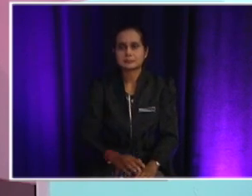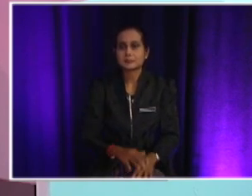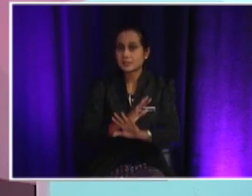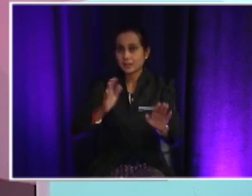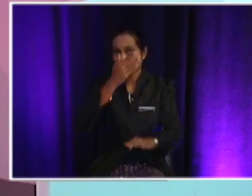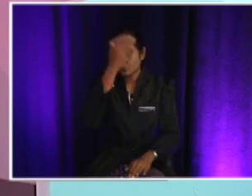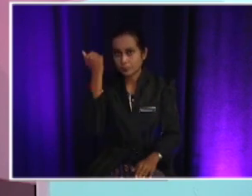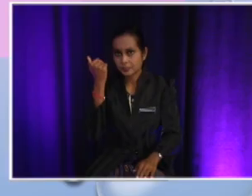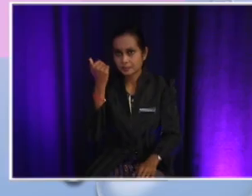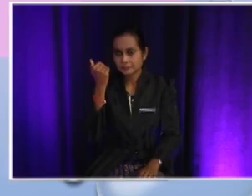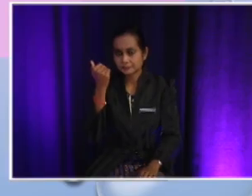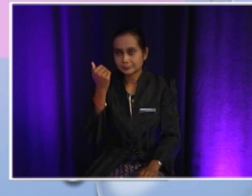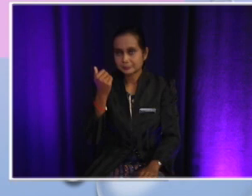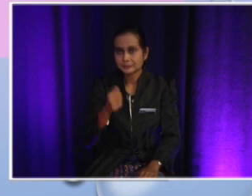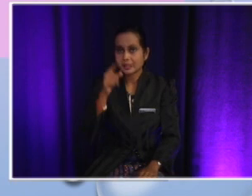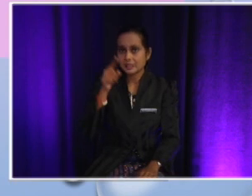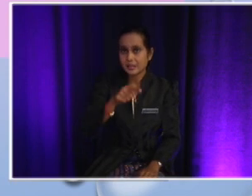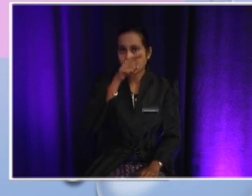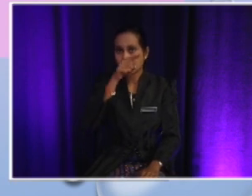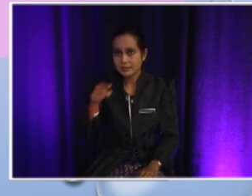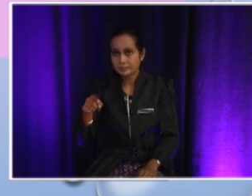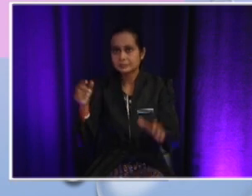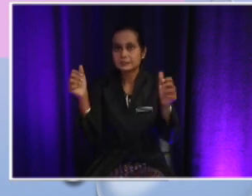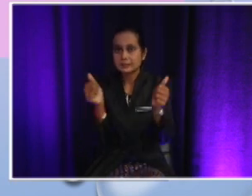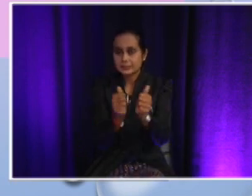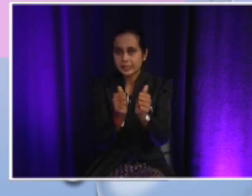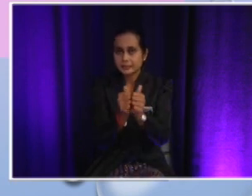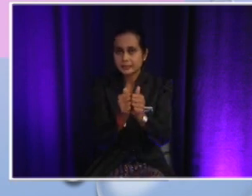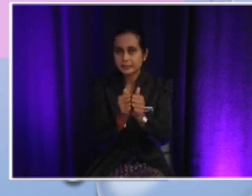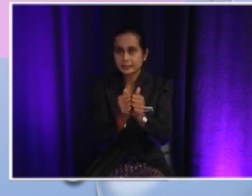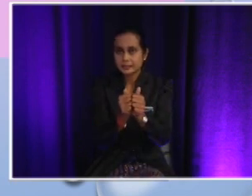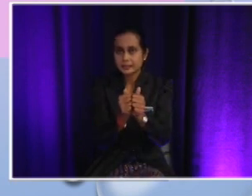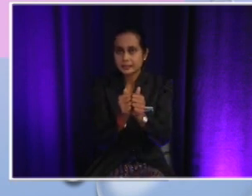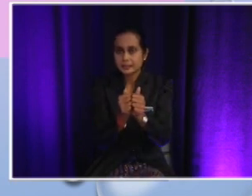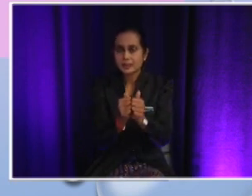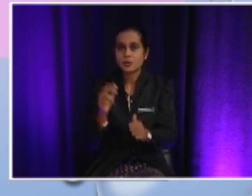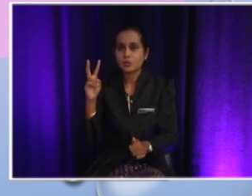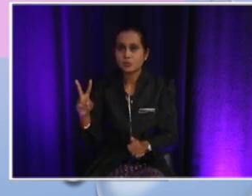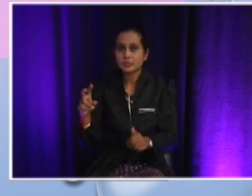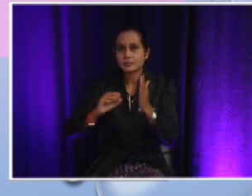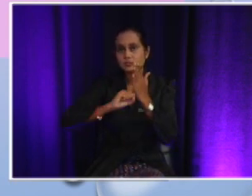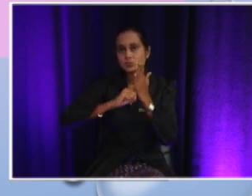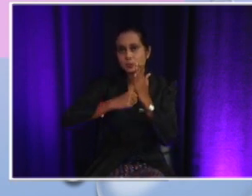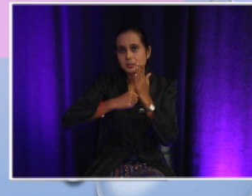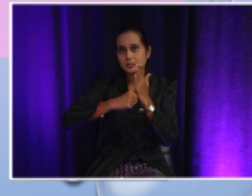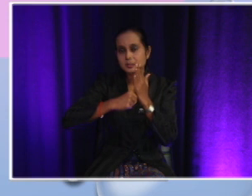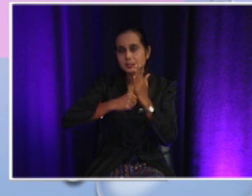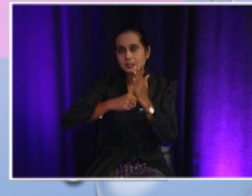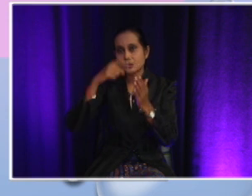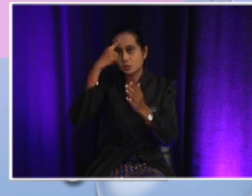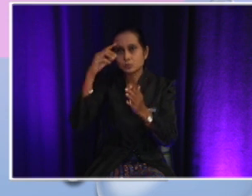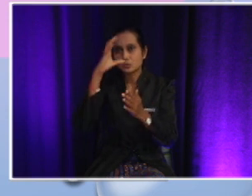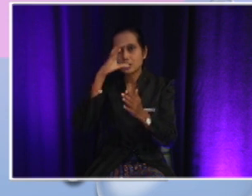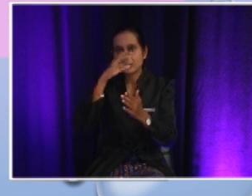lupa darabkan dengan voltan sumber tadi kan. Darabkan dengan voltan sumber tadi. Untuk kita mencari